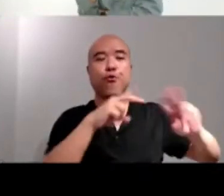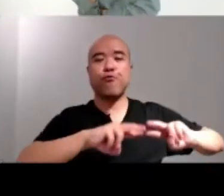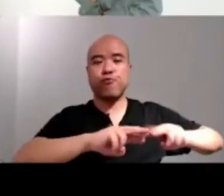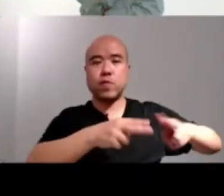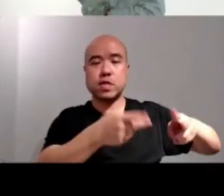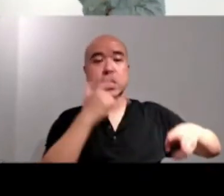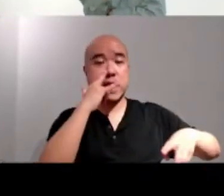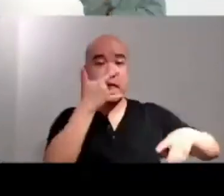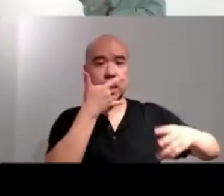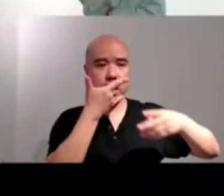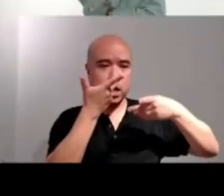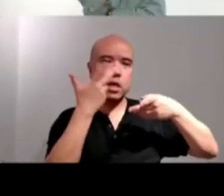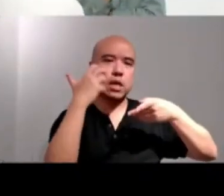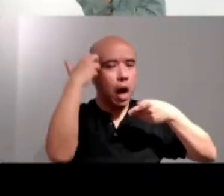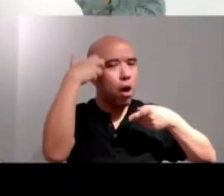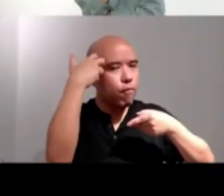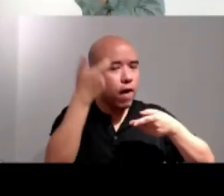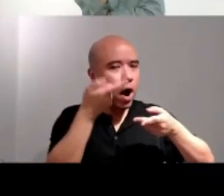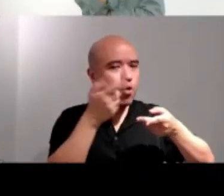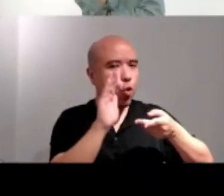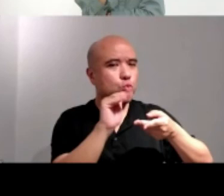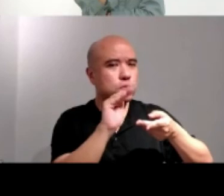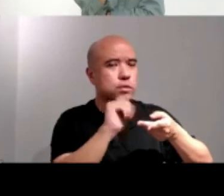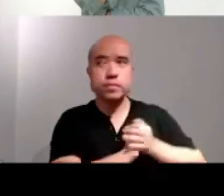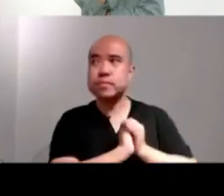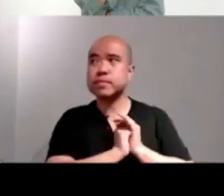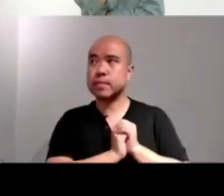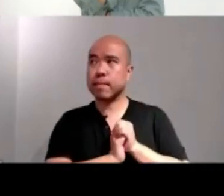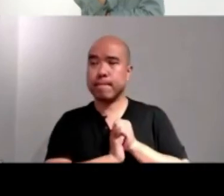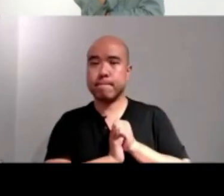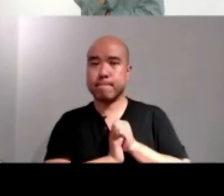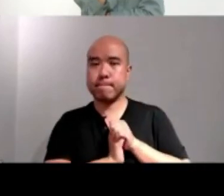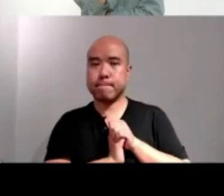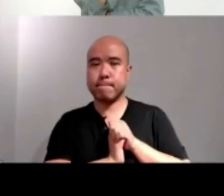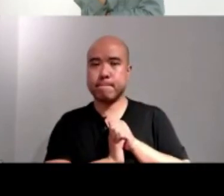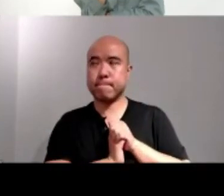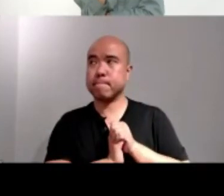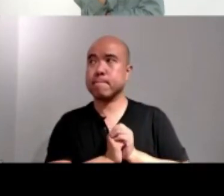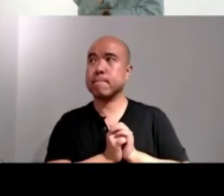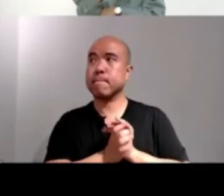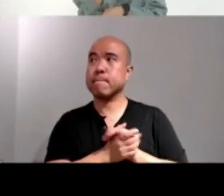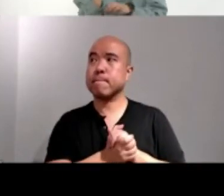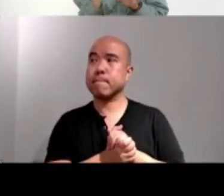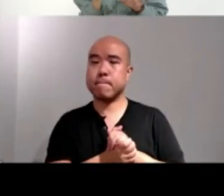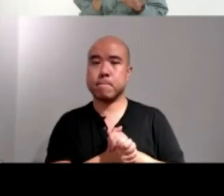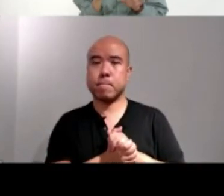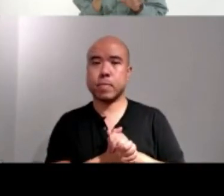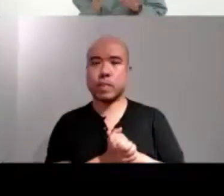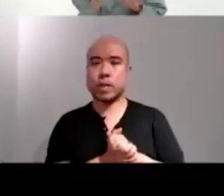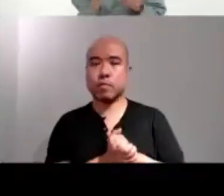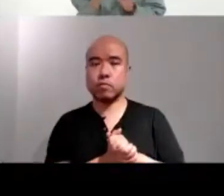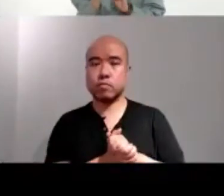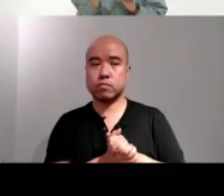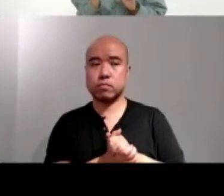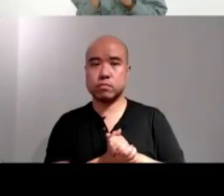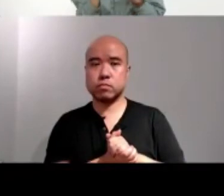咯。因為時間有限，可以講埋就係、另外一個業務就係、我哋